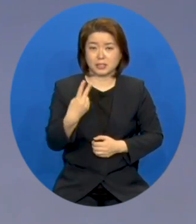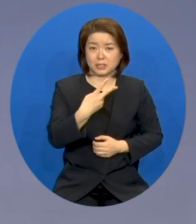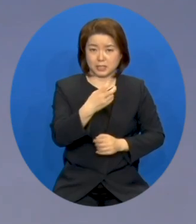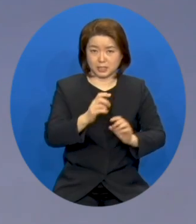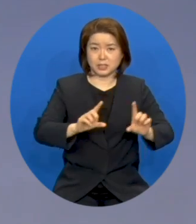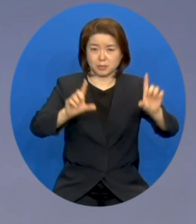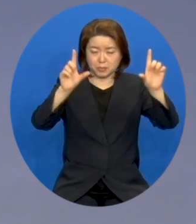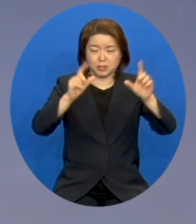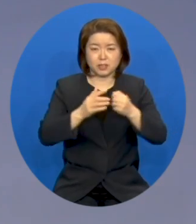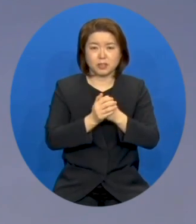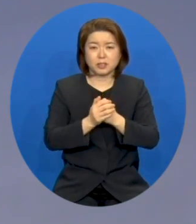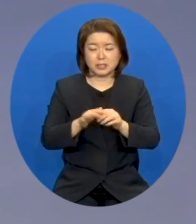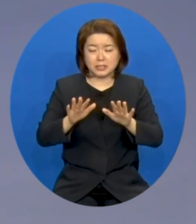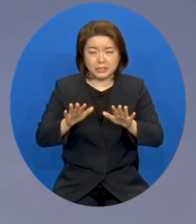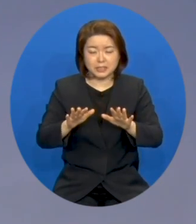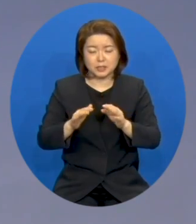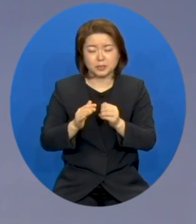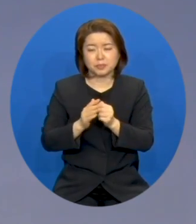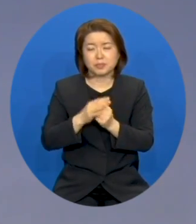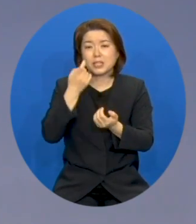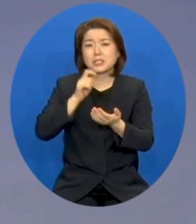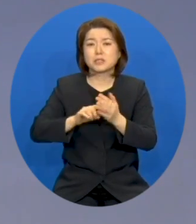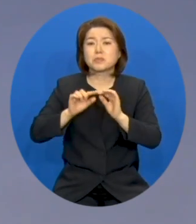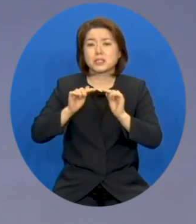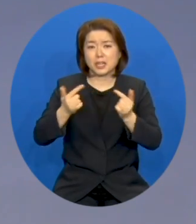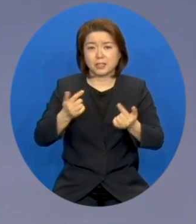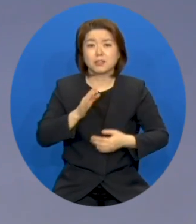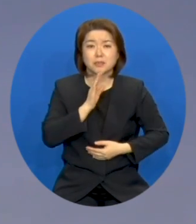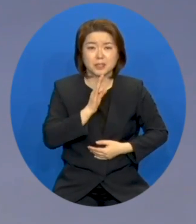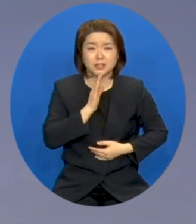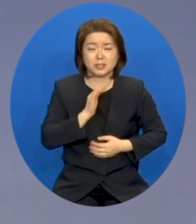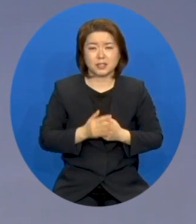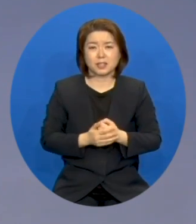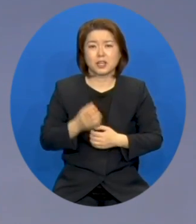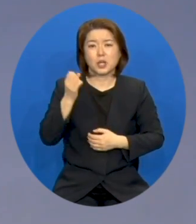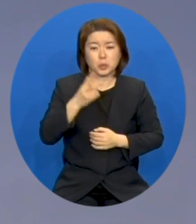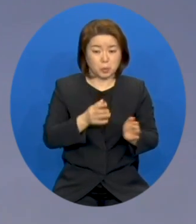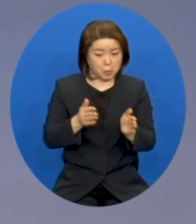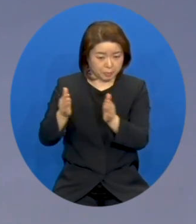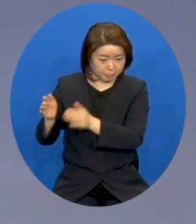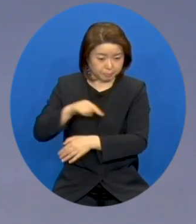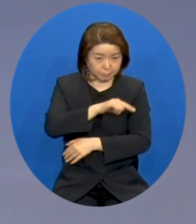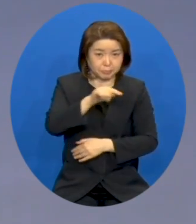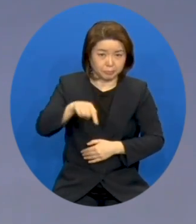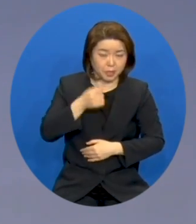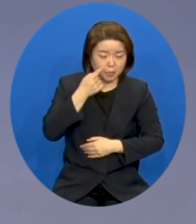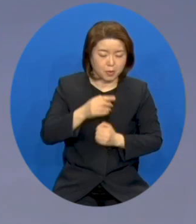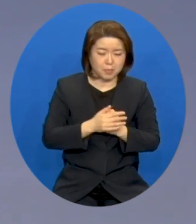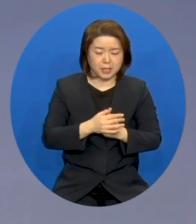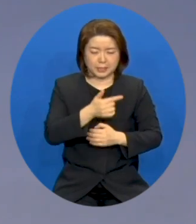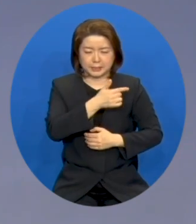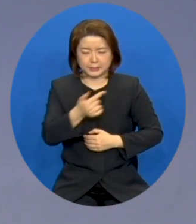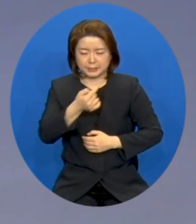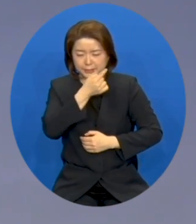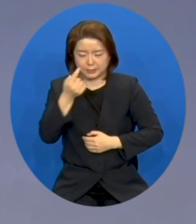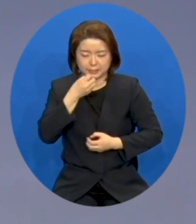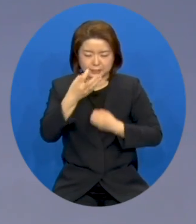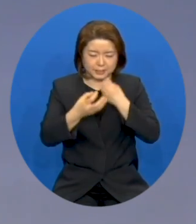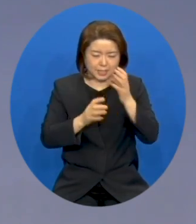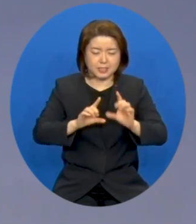2020년 쉽지 않은 해가 되겠지만 또 한편으로는 큰 간증의 해가